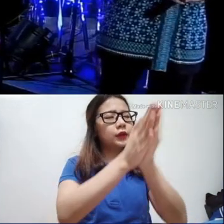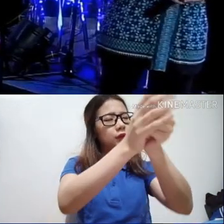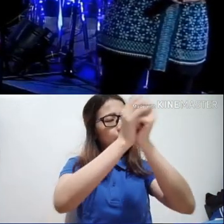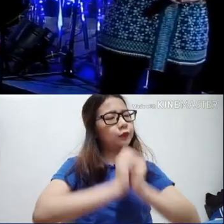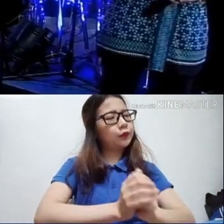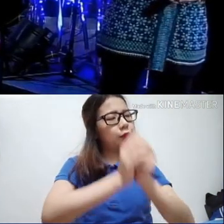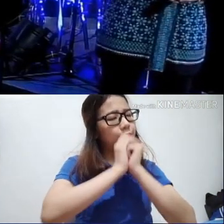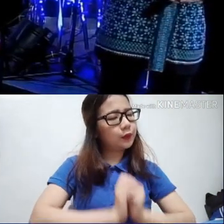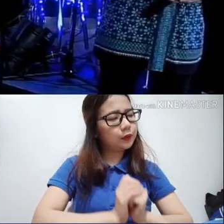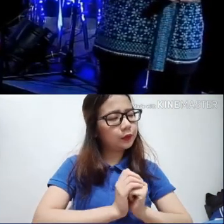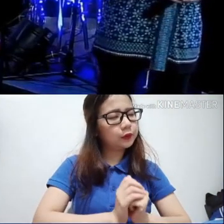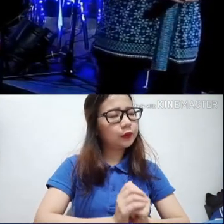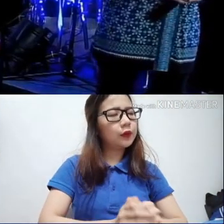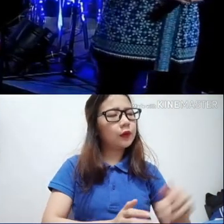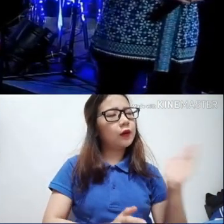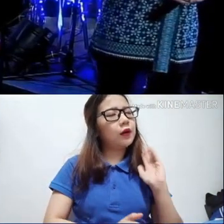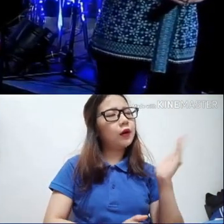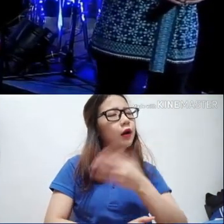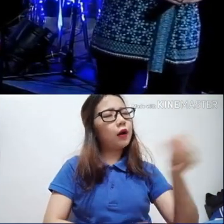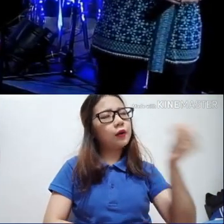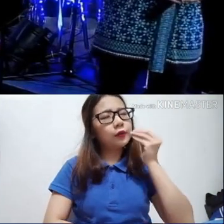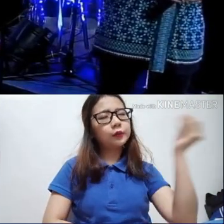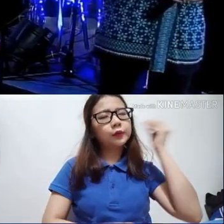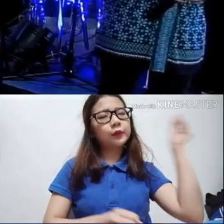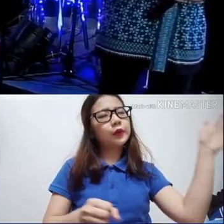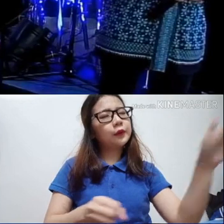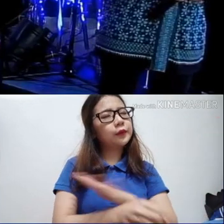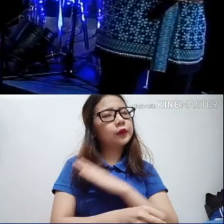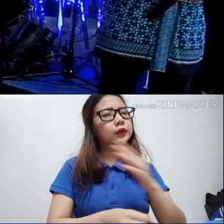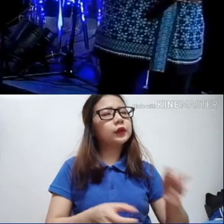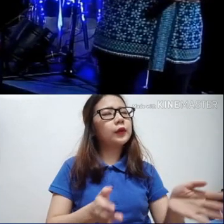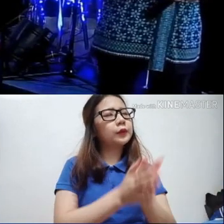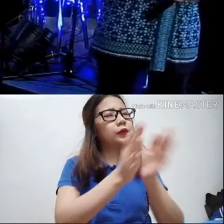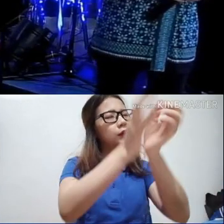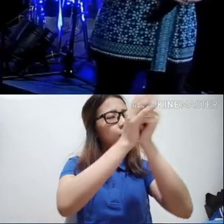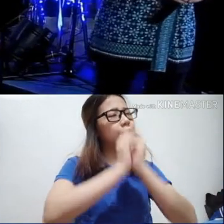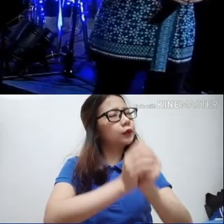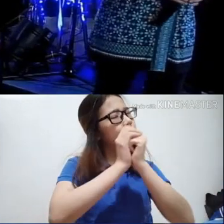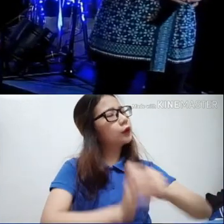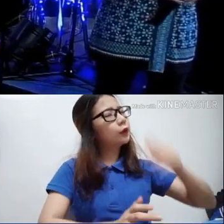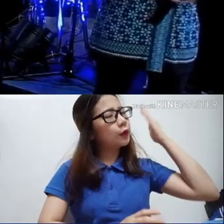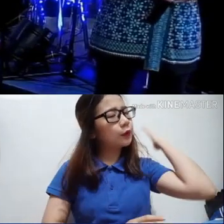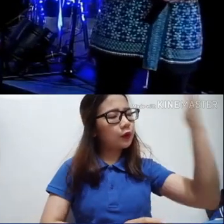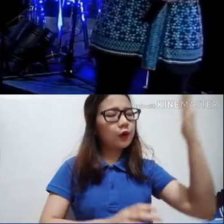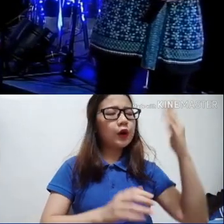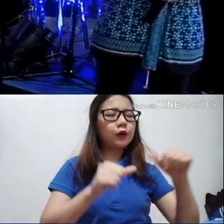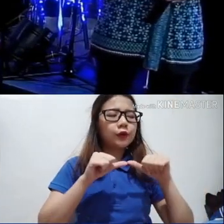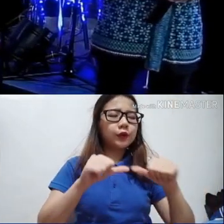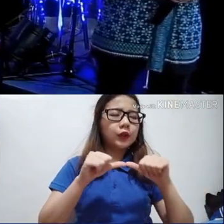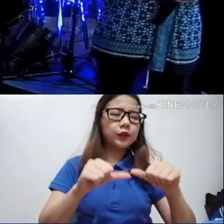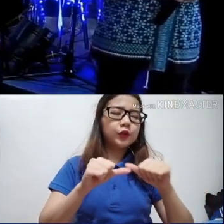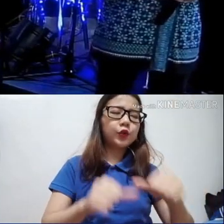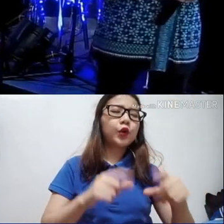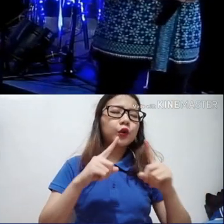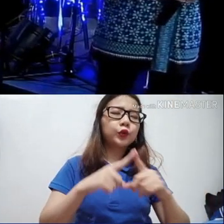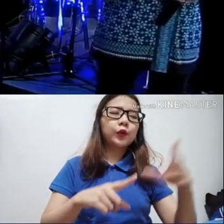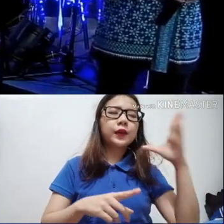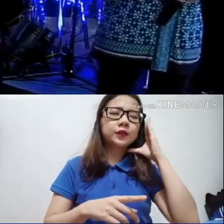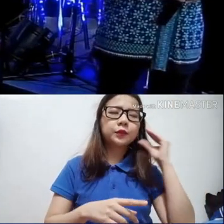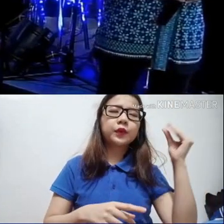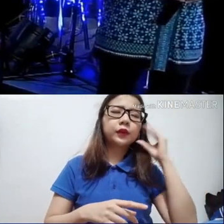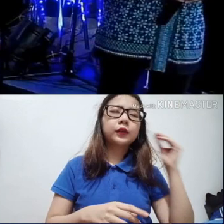O Diyos. At patuloy, Lord God, na maranasan ang pagsama, pagkilos ng kapangyarihan mo sa pamamagitan ng iyong banal na Espiritu,